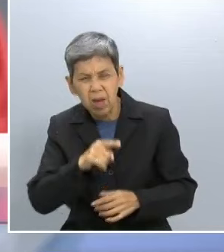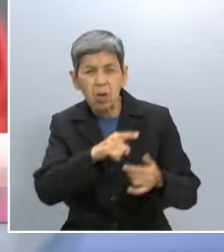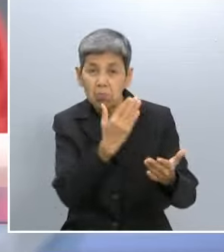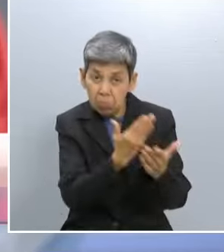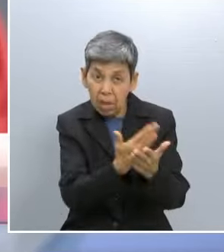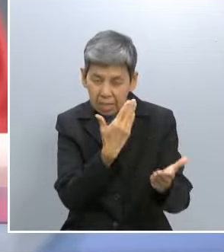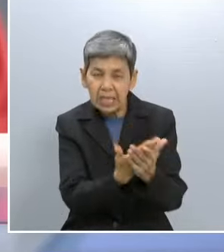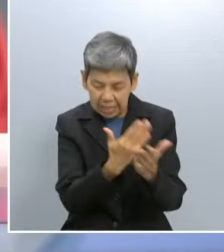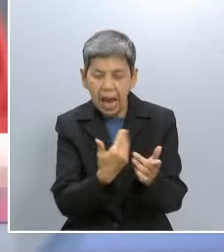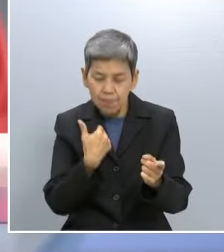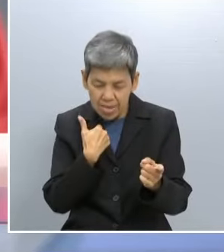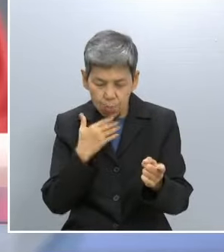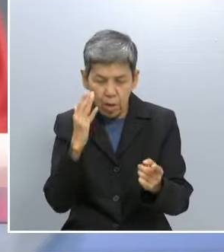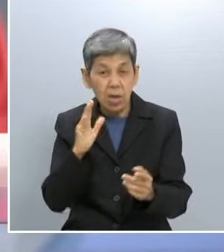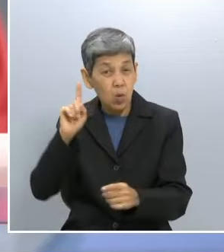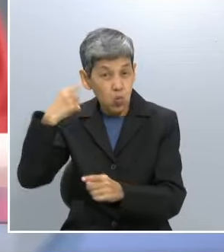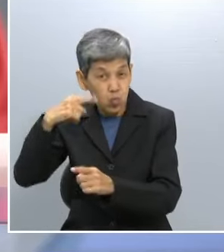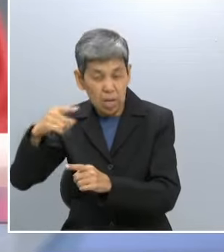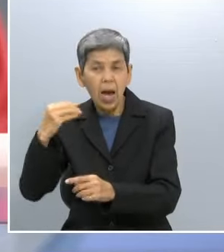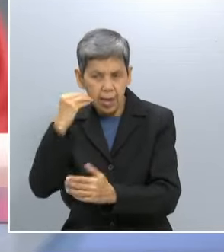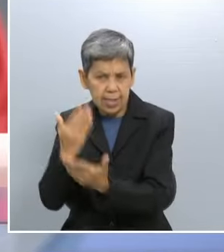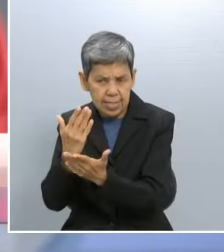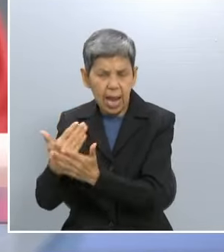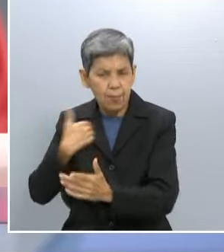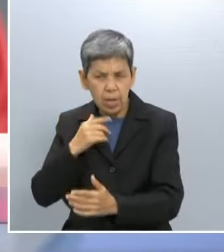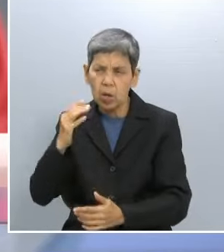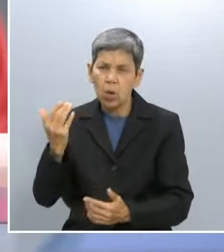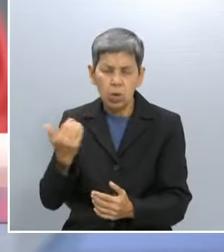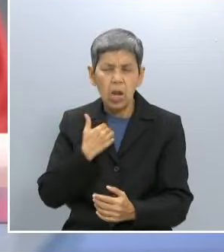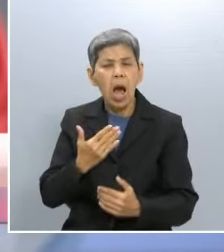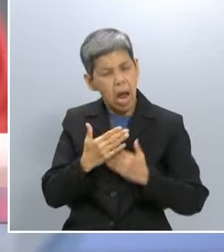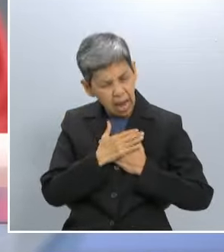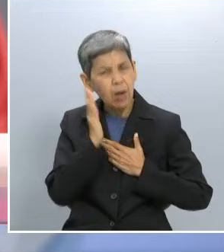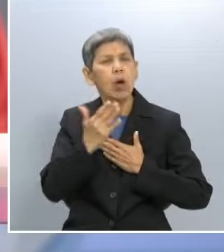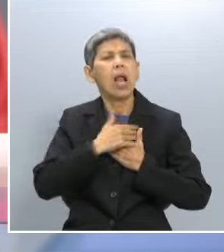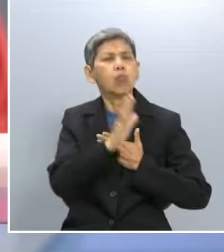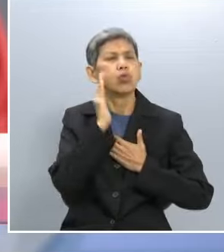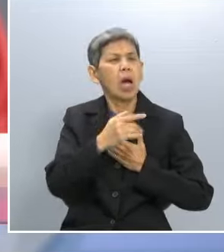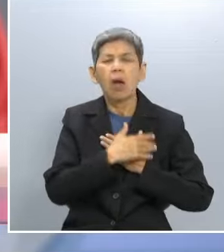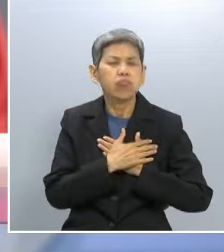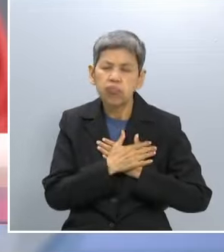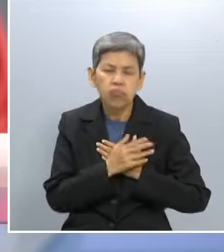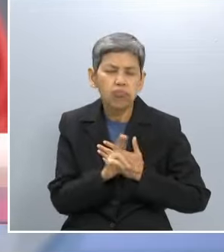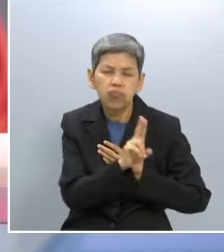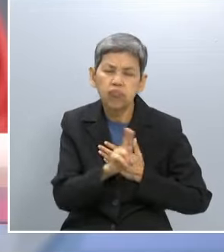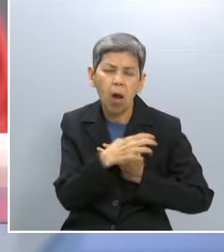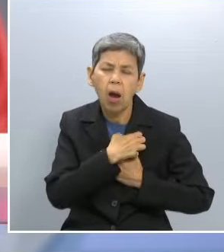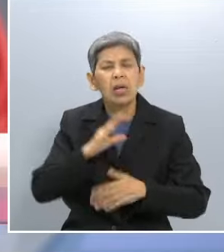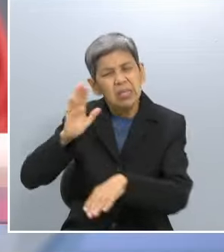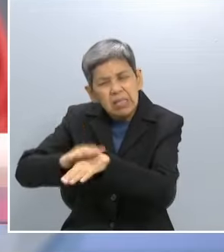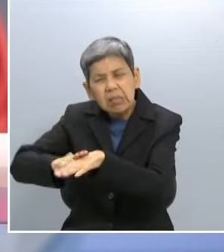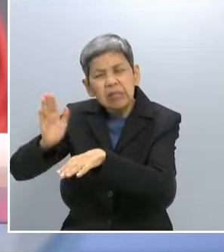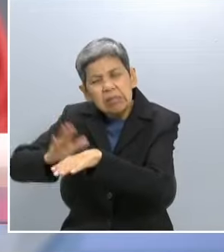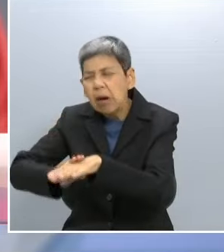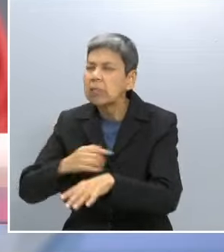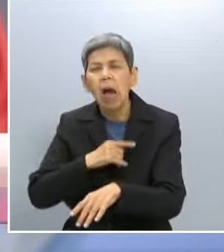หมก็มีตังนุ่นที่บ้านก็มีตังแต่นุ่นก็รู้สึกว่านุ่นก็รักคนนี้นุ่นก็เลยแบบไม่อยากจะไปไหนเตือนเท่าไหร่เขาก็ยังอยาก